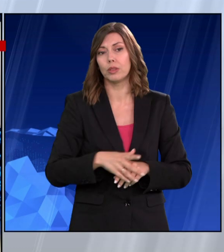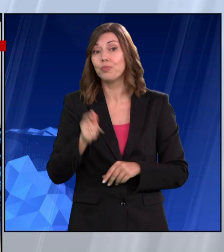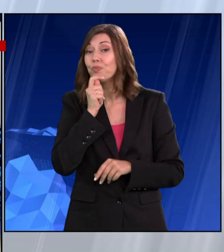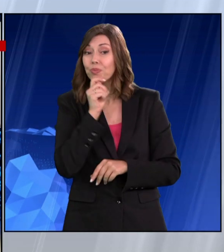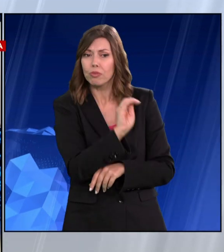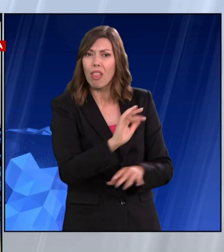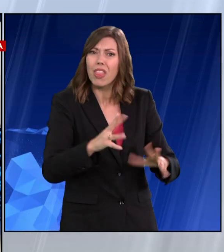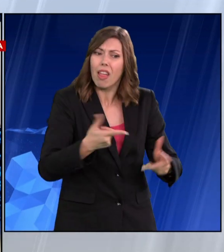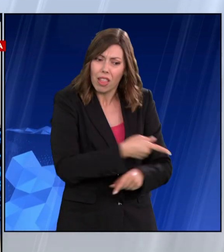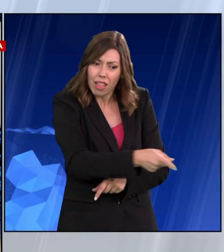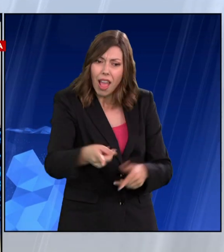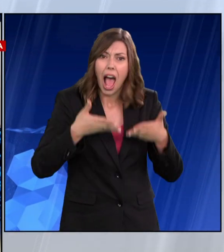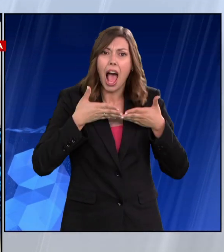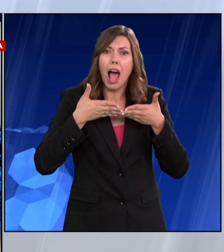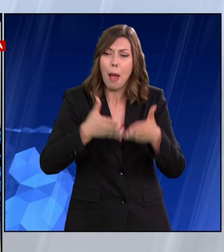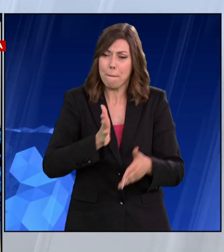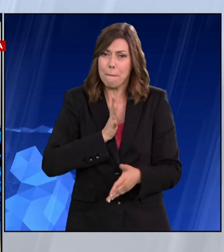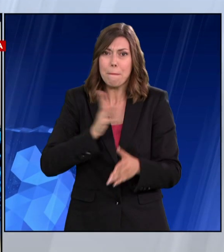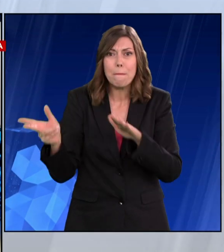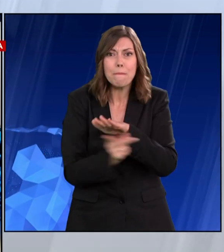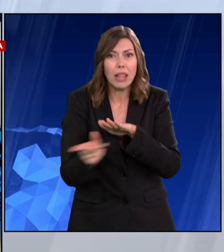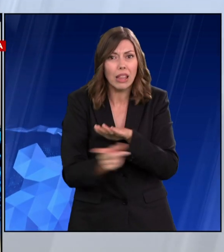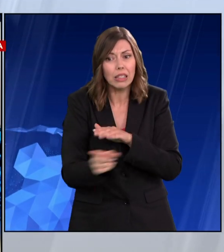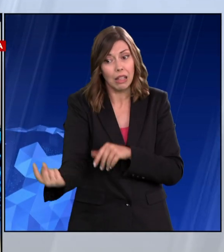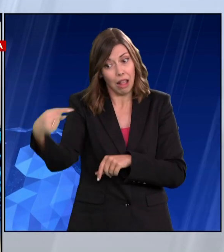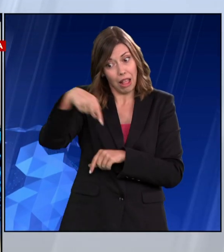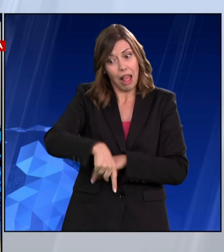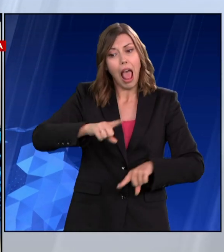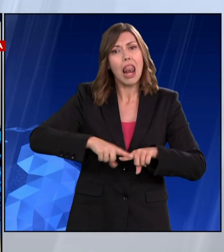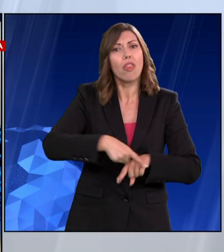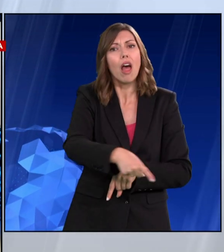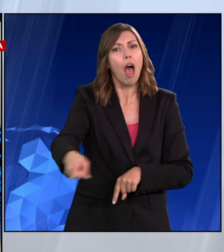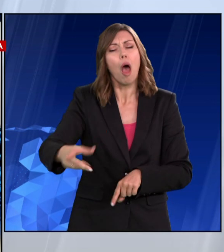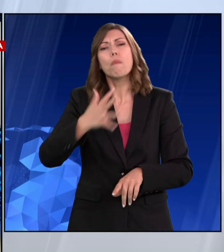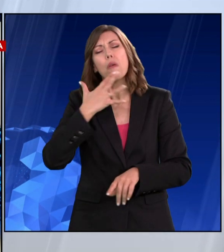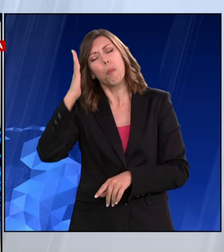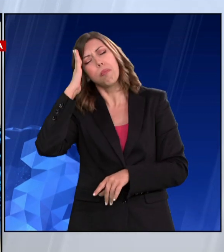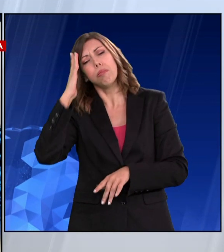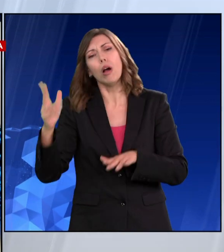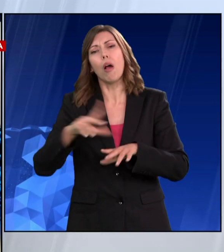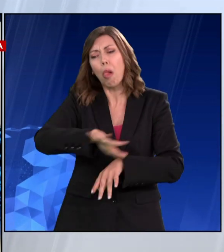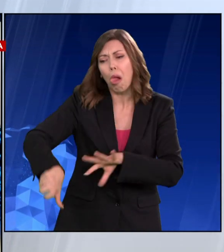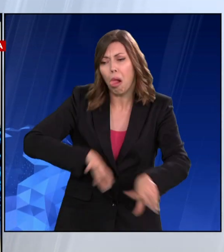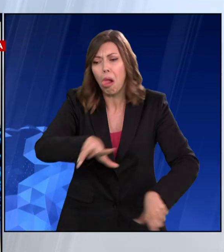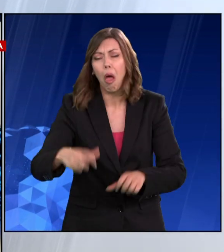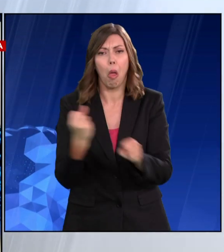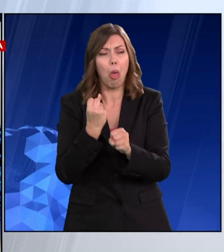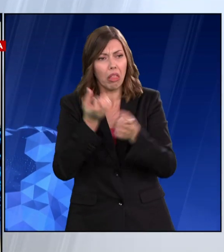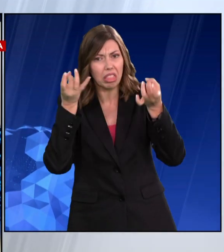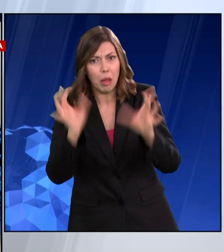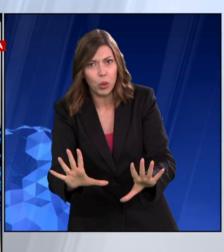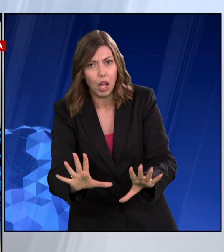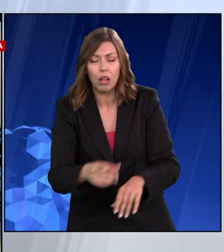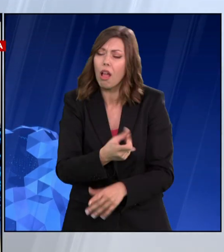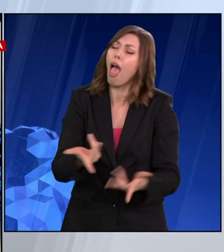αν φτάνανε στη χώρα μας, θα κλέβανε, δεν θα δούλευαν και θα μένανε 15 σε μια καρσονιέρα. Οι